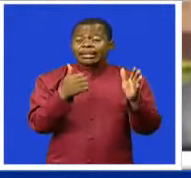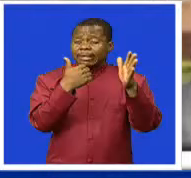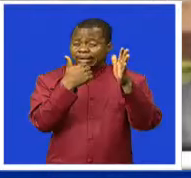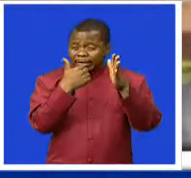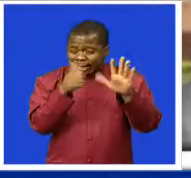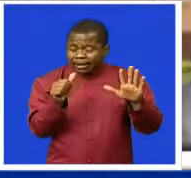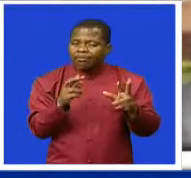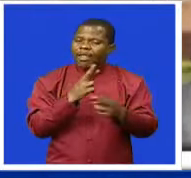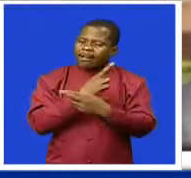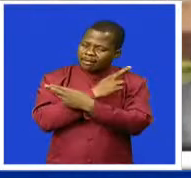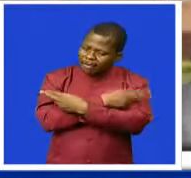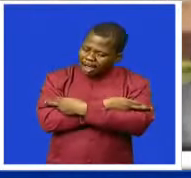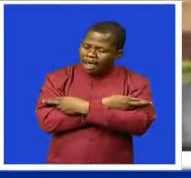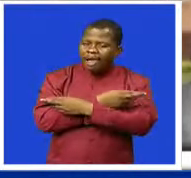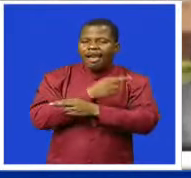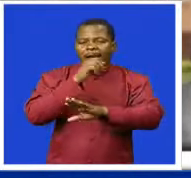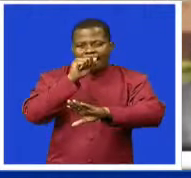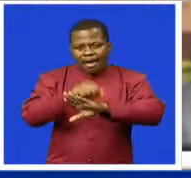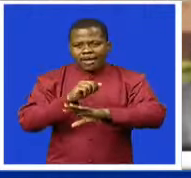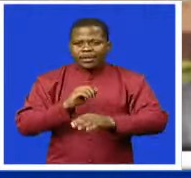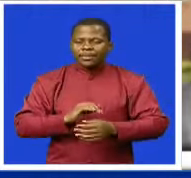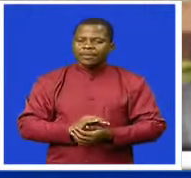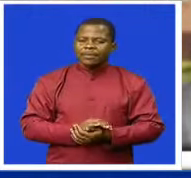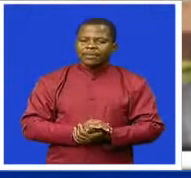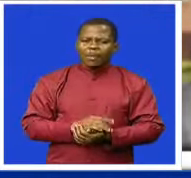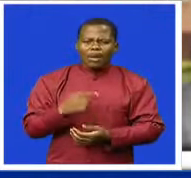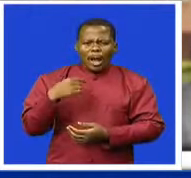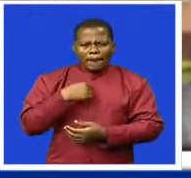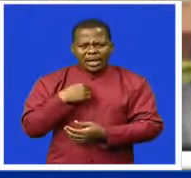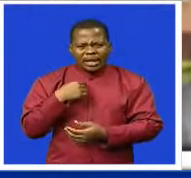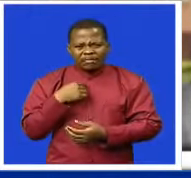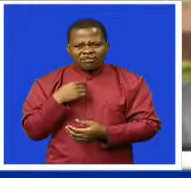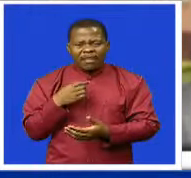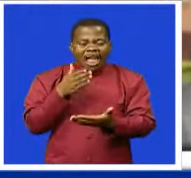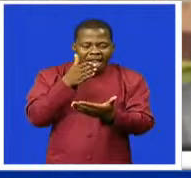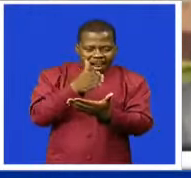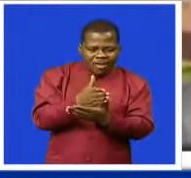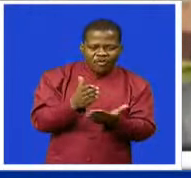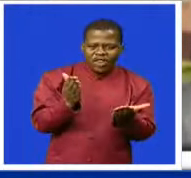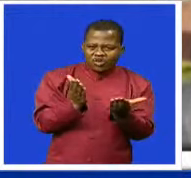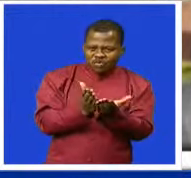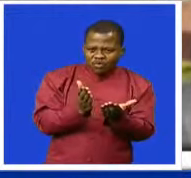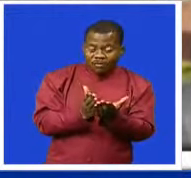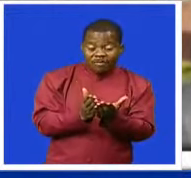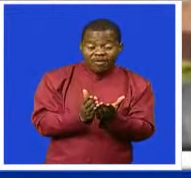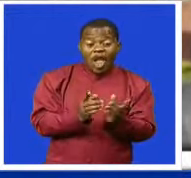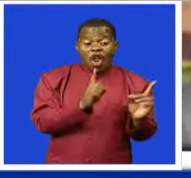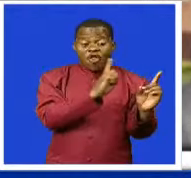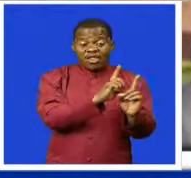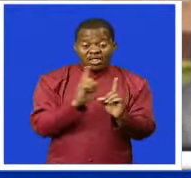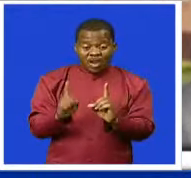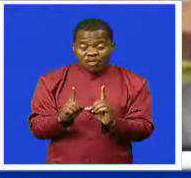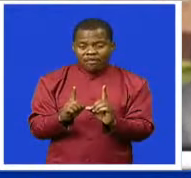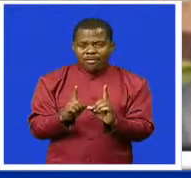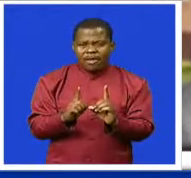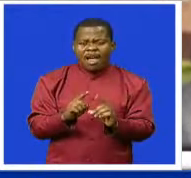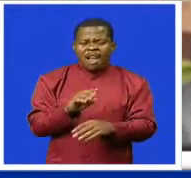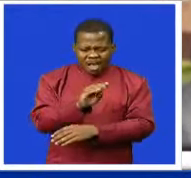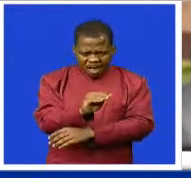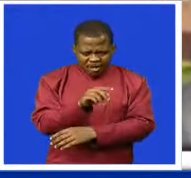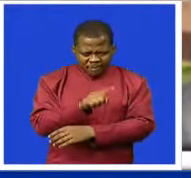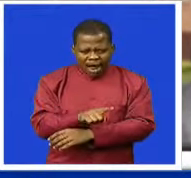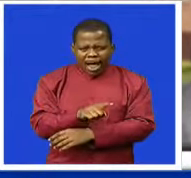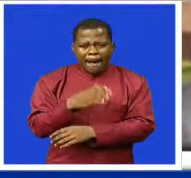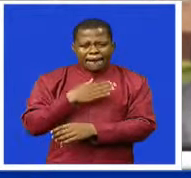afundzisa. Ngahamba ngabuya ngamkhanza sola ukhona. Siyathanda kumbongela. It's just